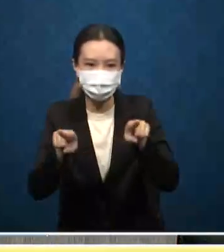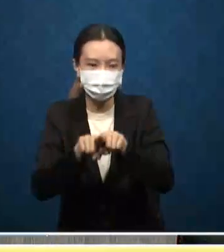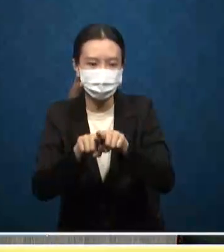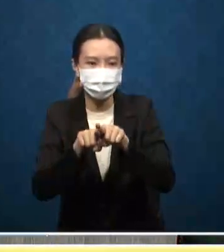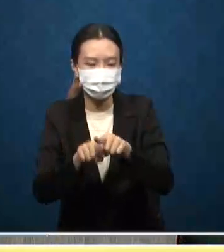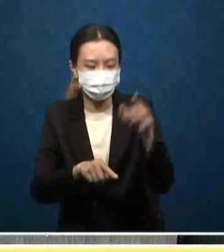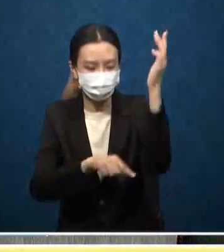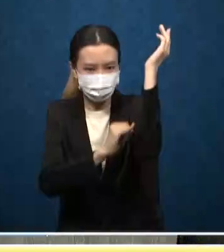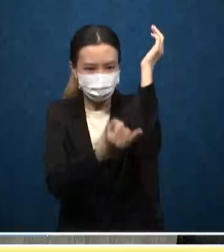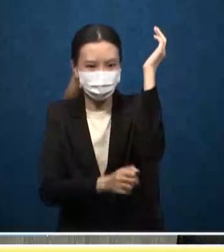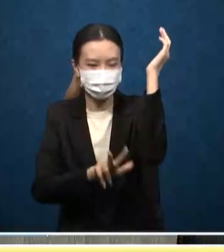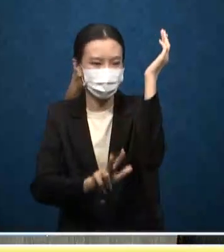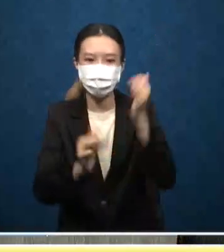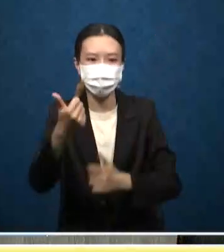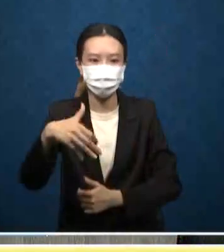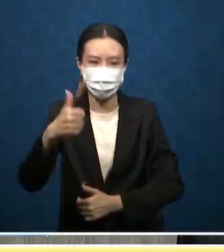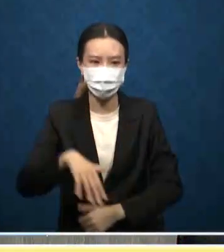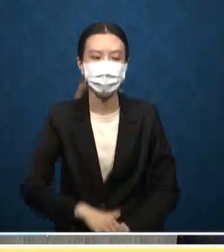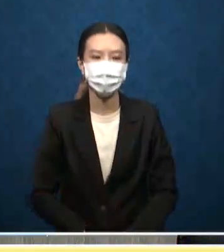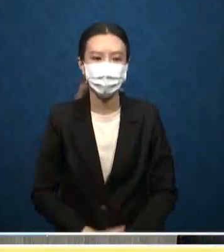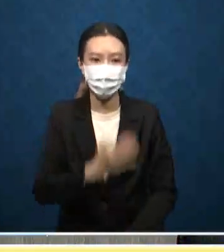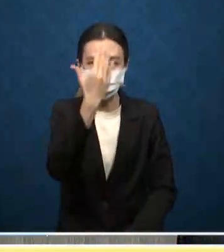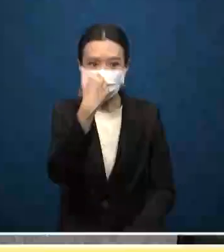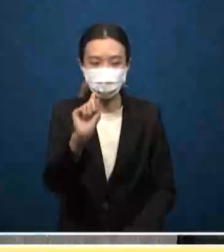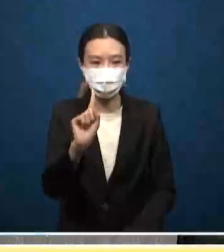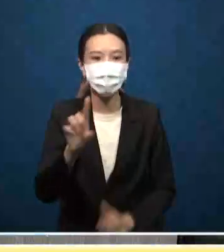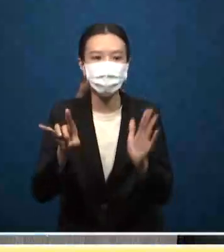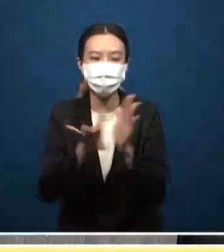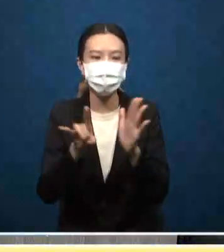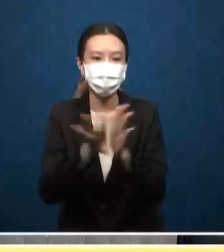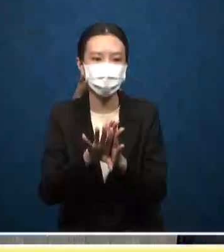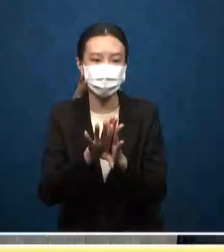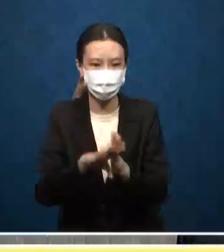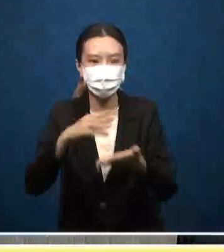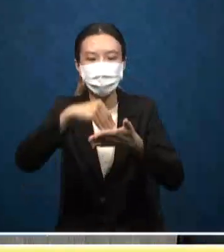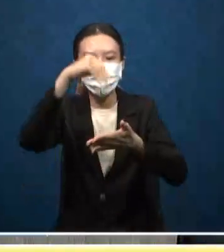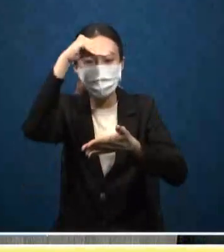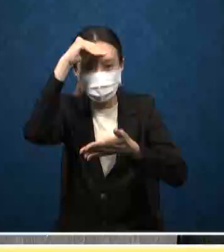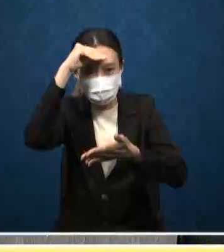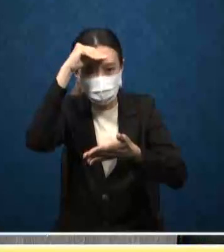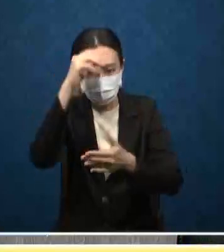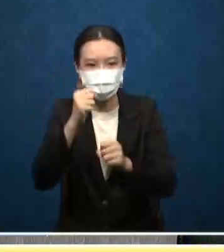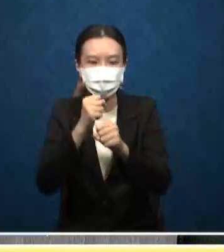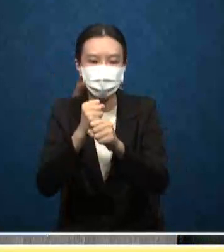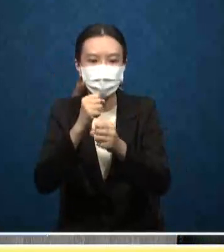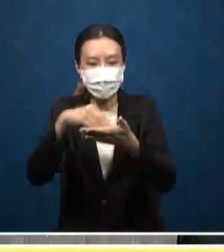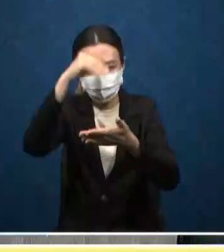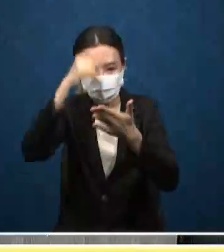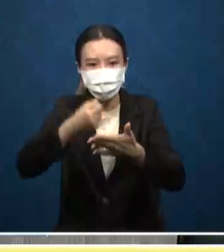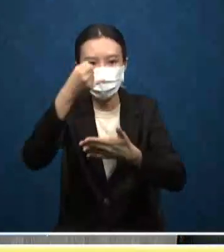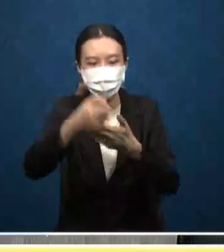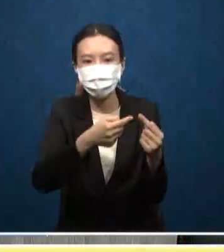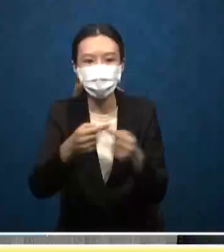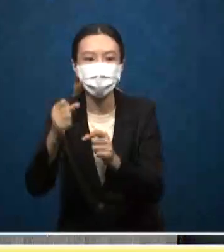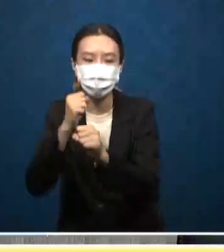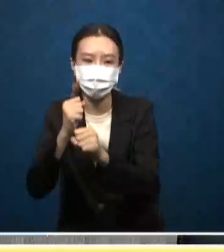แบบสไตล์ของเขาที่จะต้องจัดการศึกษาเพราะสุดท้ายมันคือการศึกษาเพื่ออาชีพเพื่อมีรายได้และเพื่อมีงานทำไม่